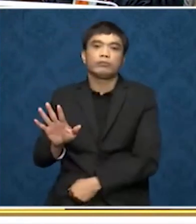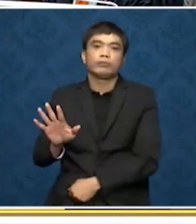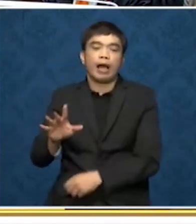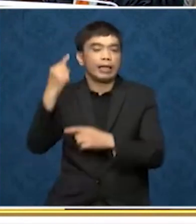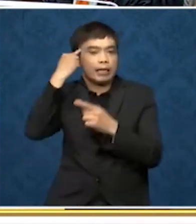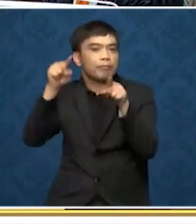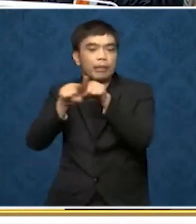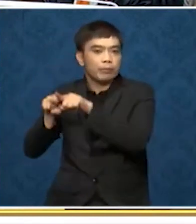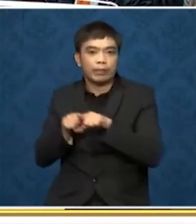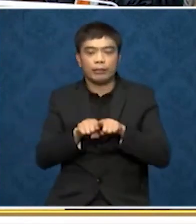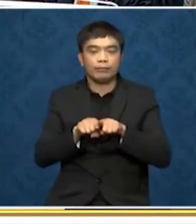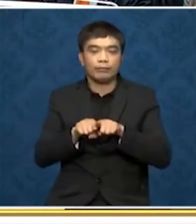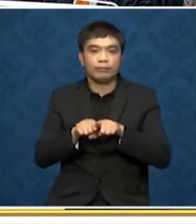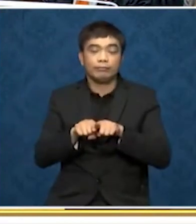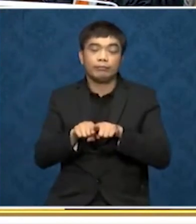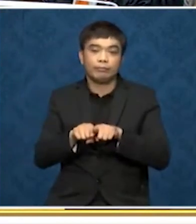เหมือนๆ